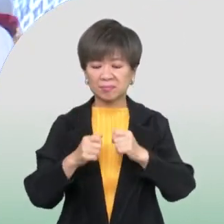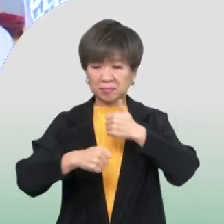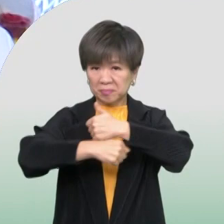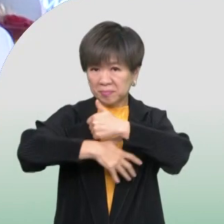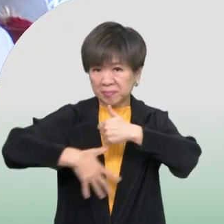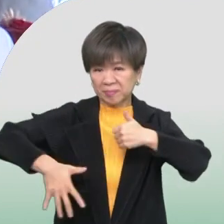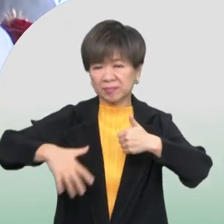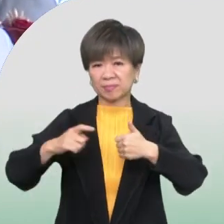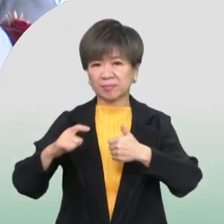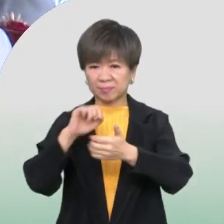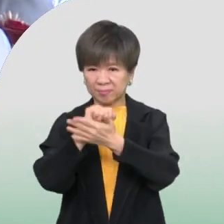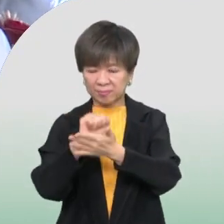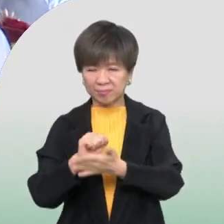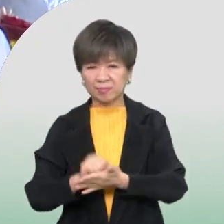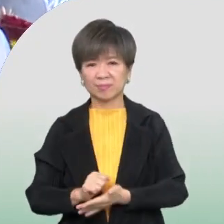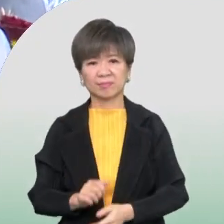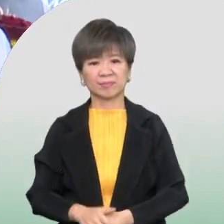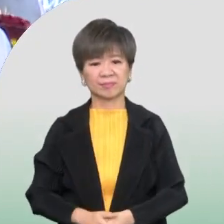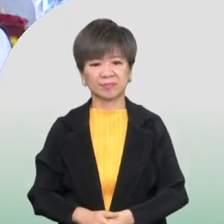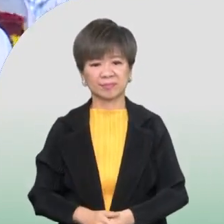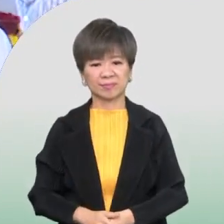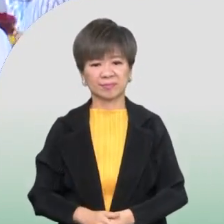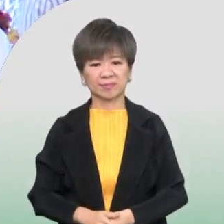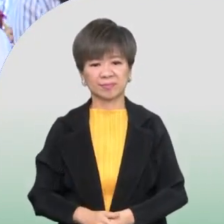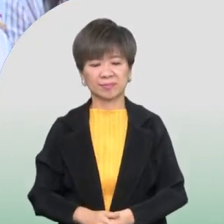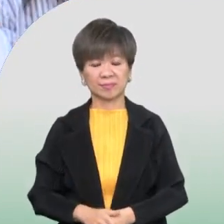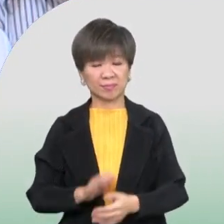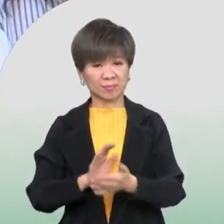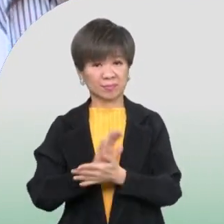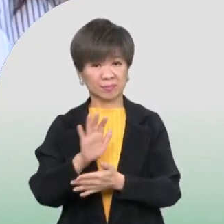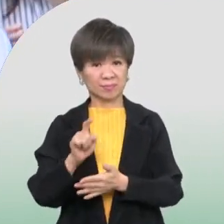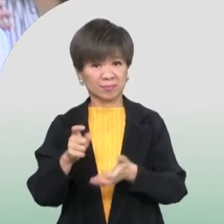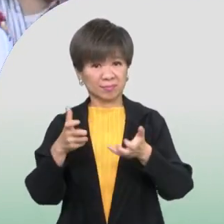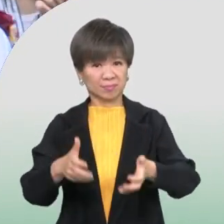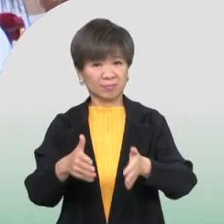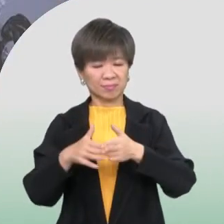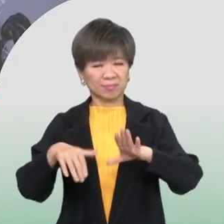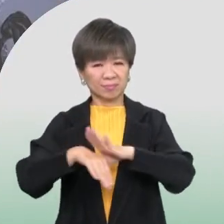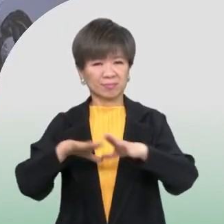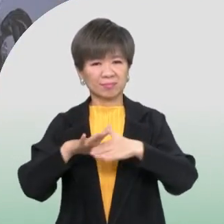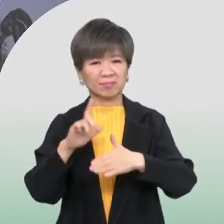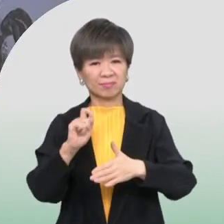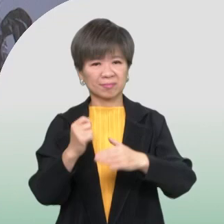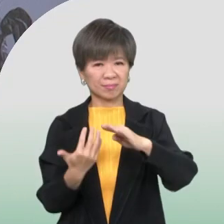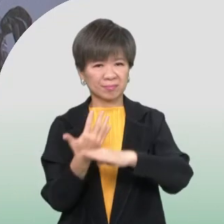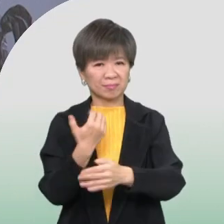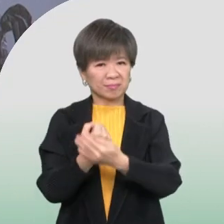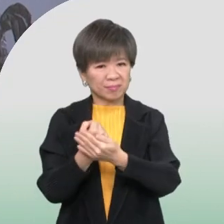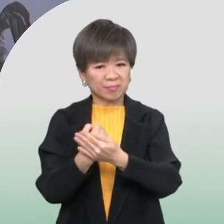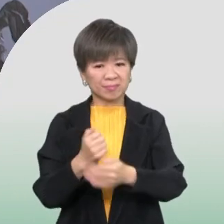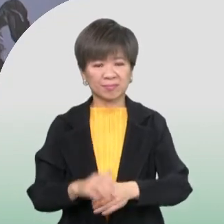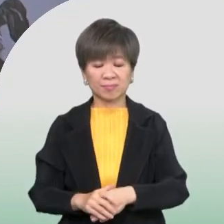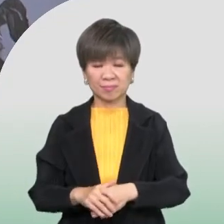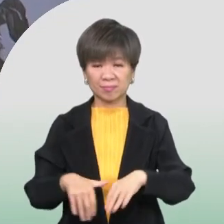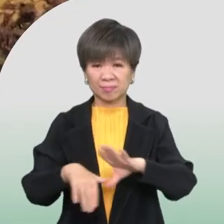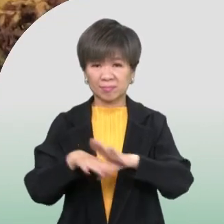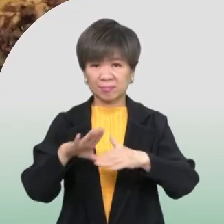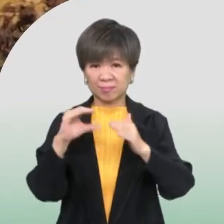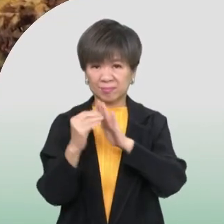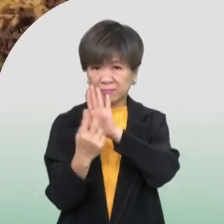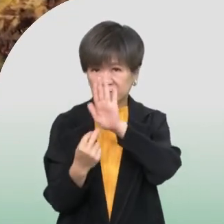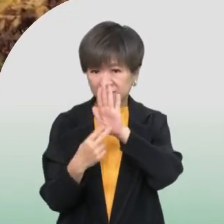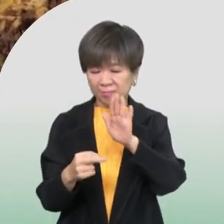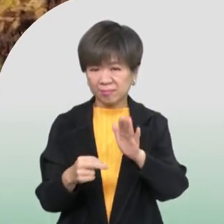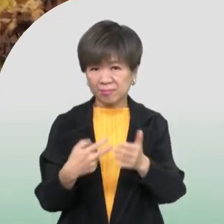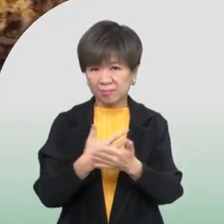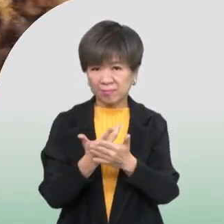的哈，能够来记录下来。那它是我们会未来非常重要的文化资产。 桃园市文化局讲，桃园艺术